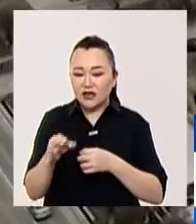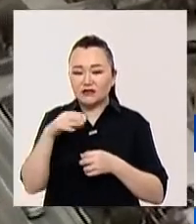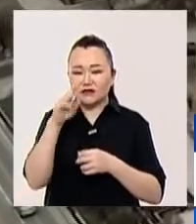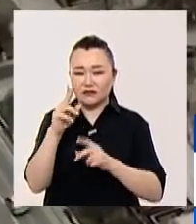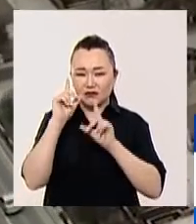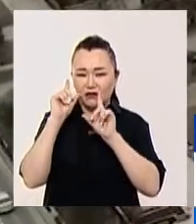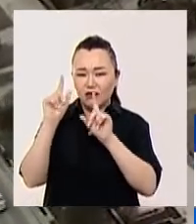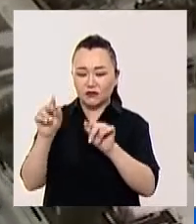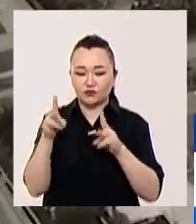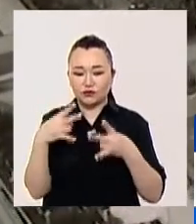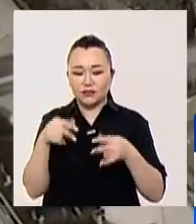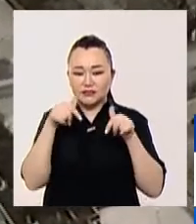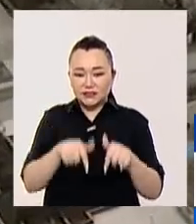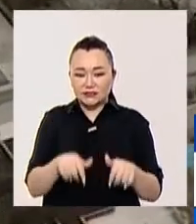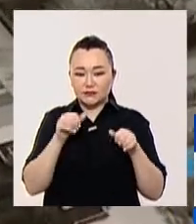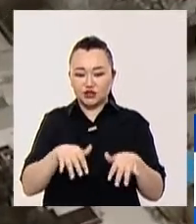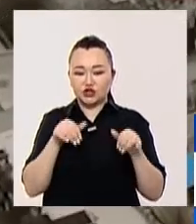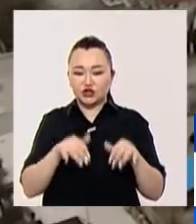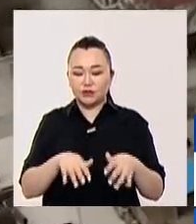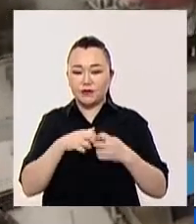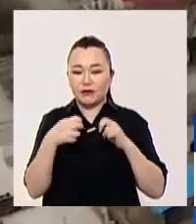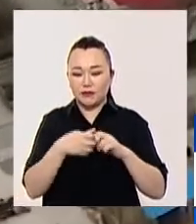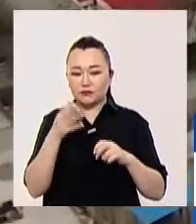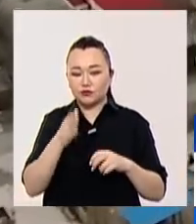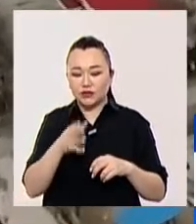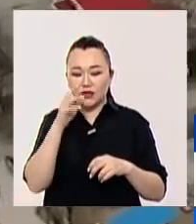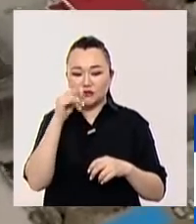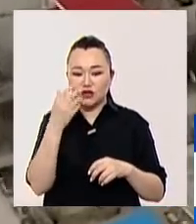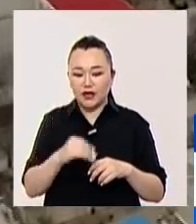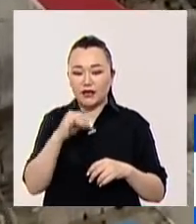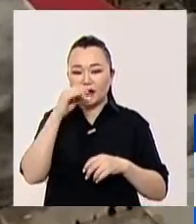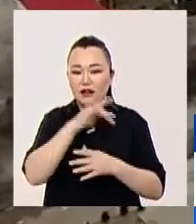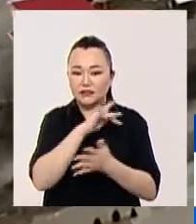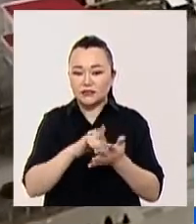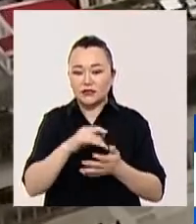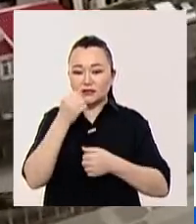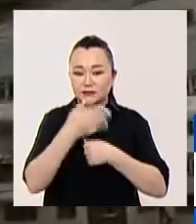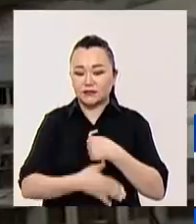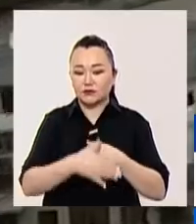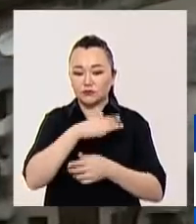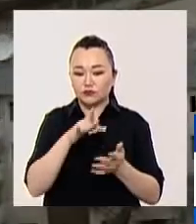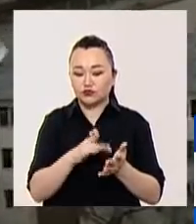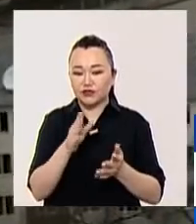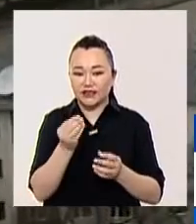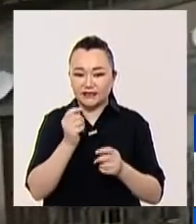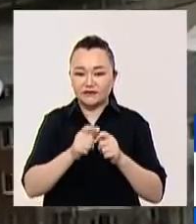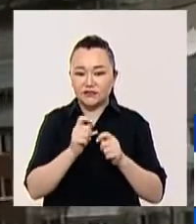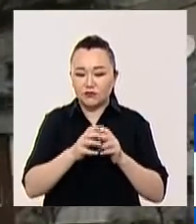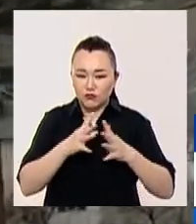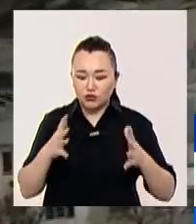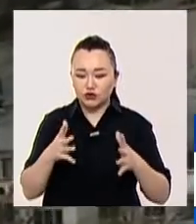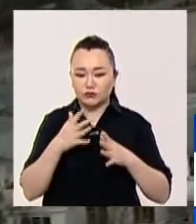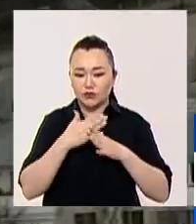сабылмай осында келіп мәселелерін шешеді. Қапшағай қаласының әкімі қала облыс орталығы болса, инвестиция көптеп